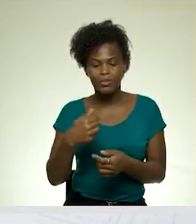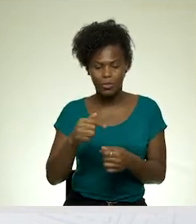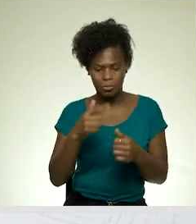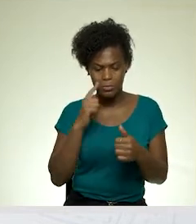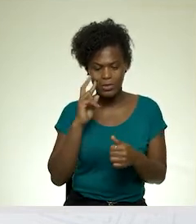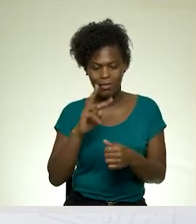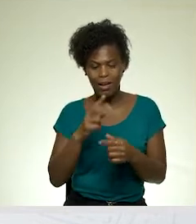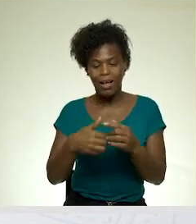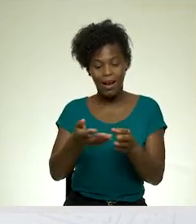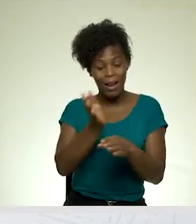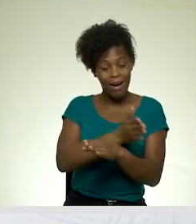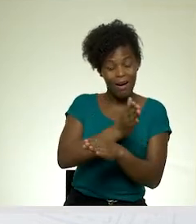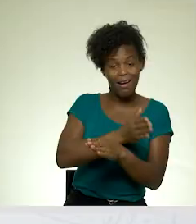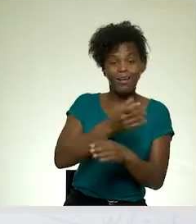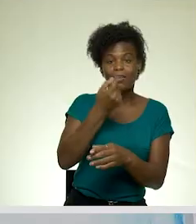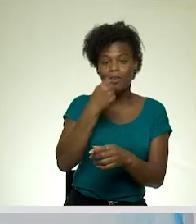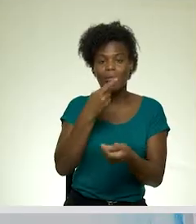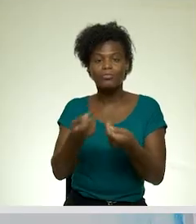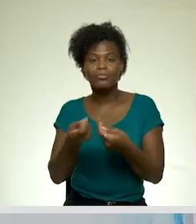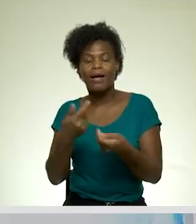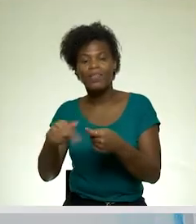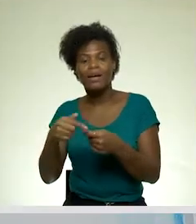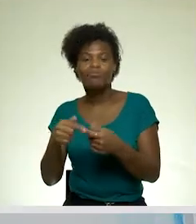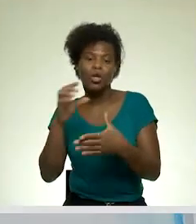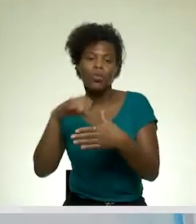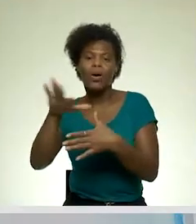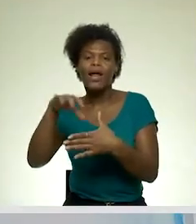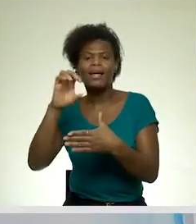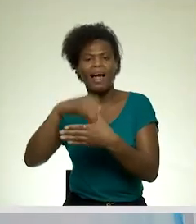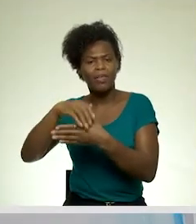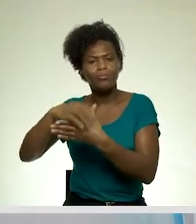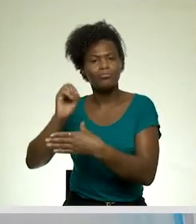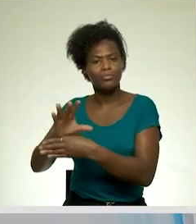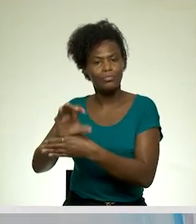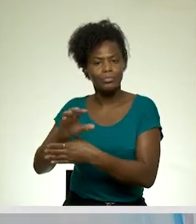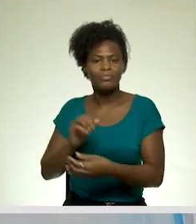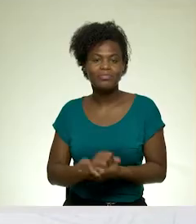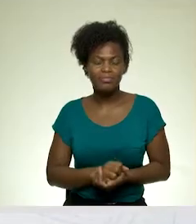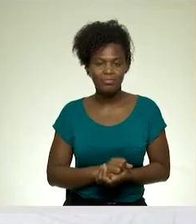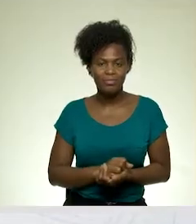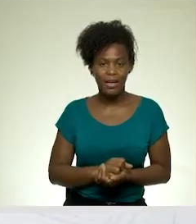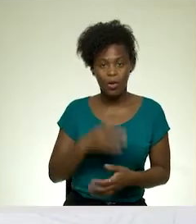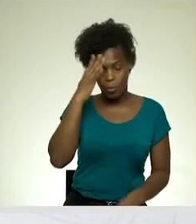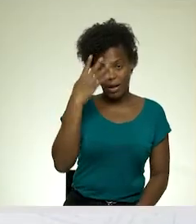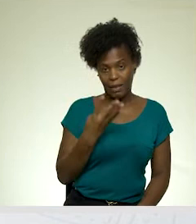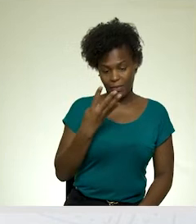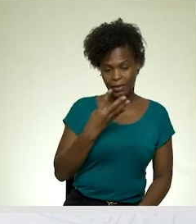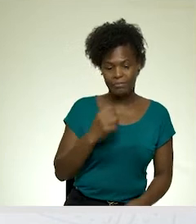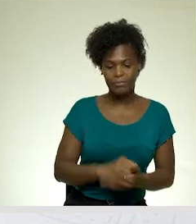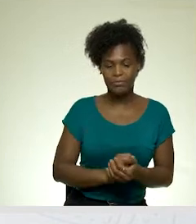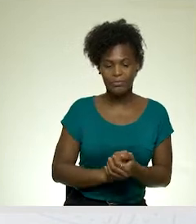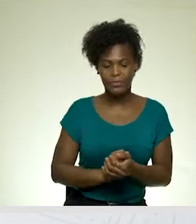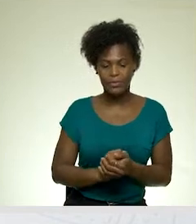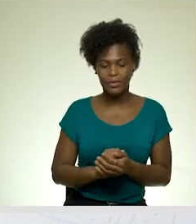côté de la pharmacie, il y a la poste. Très bien joué. Continuons. 4. La cour de l'école